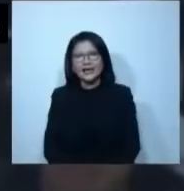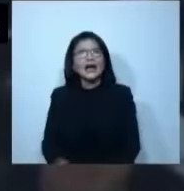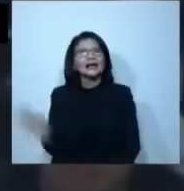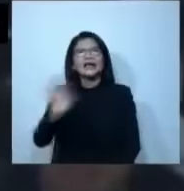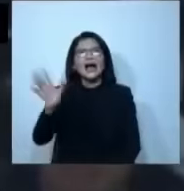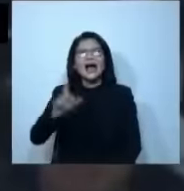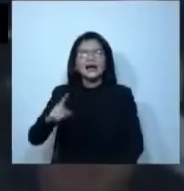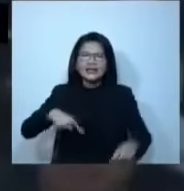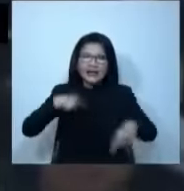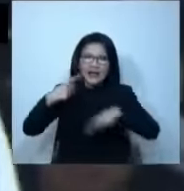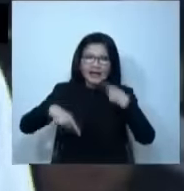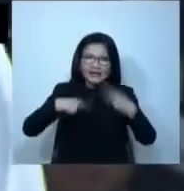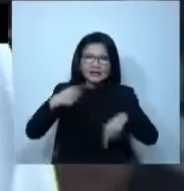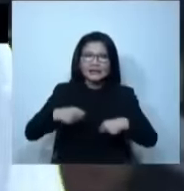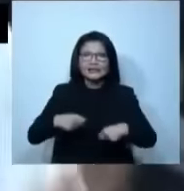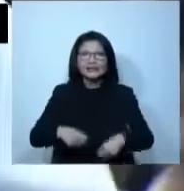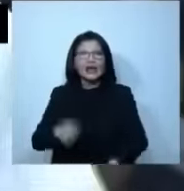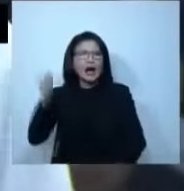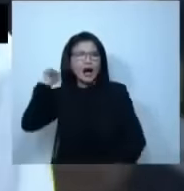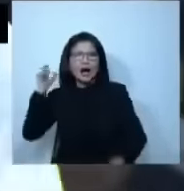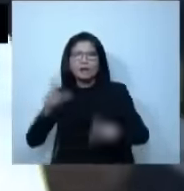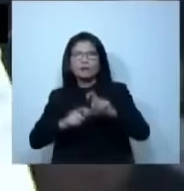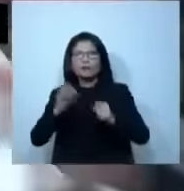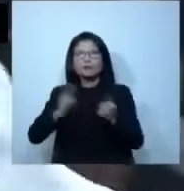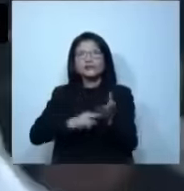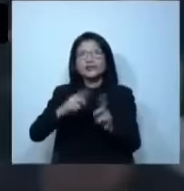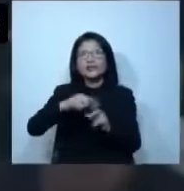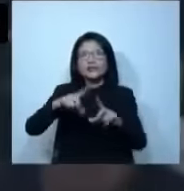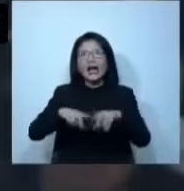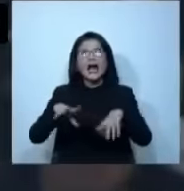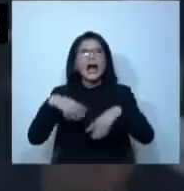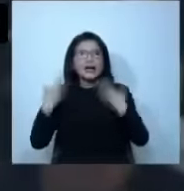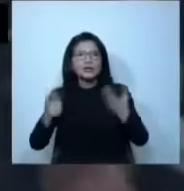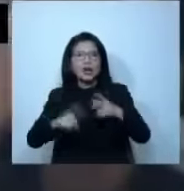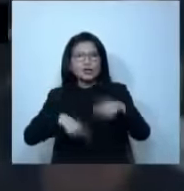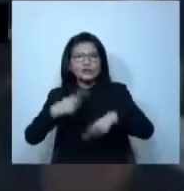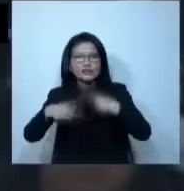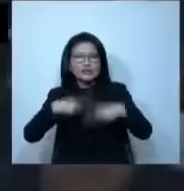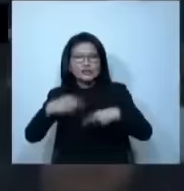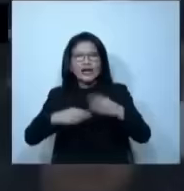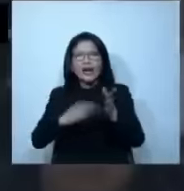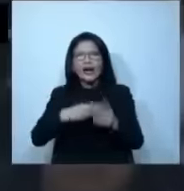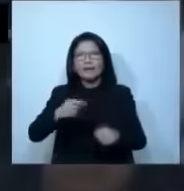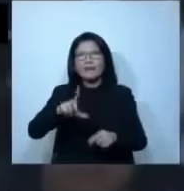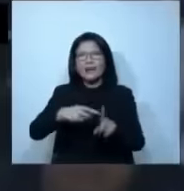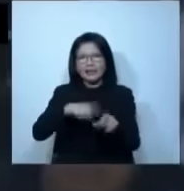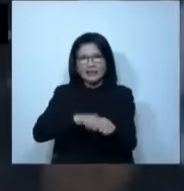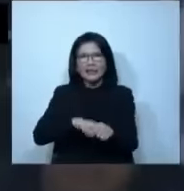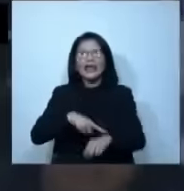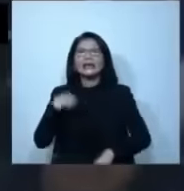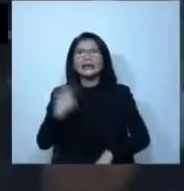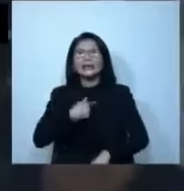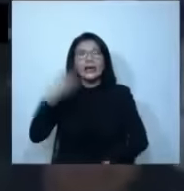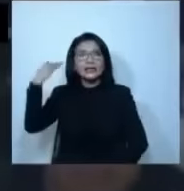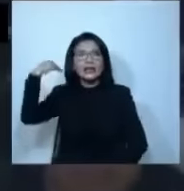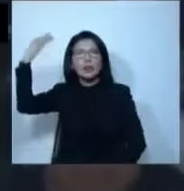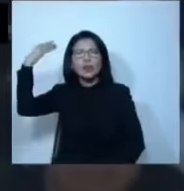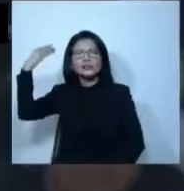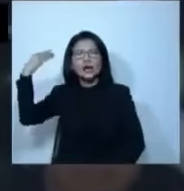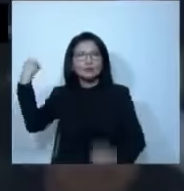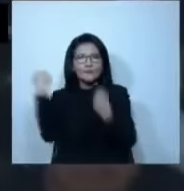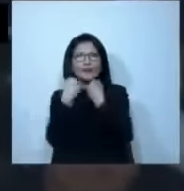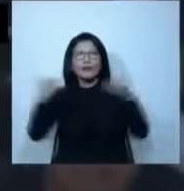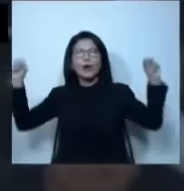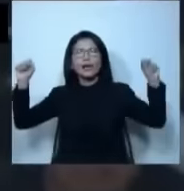gak ada cerita Mas Butet, gak ada cerita Melki, tidak ada itu. Karena dewasa kita dalam berdemokrasi,